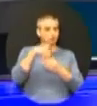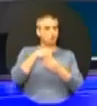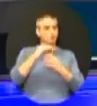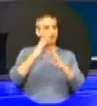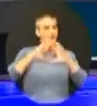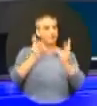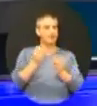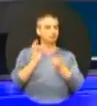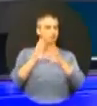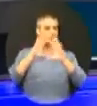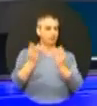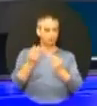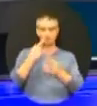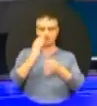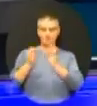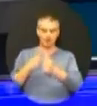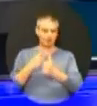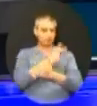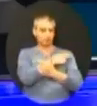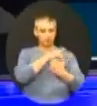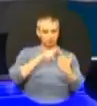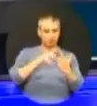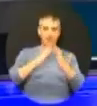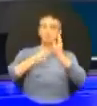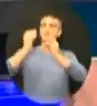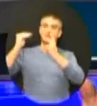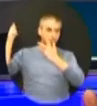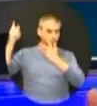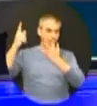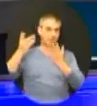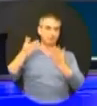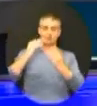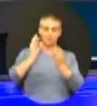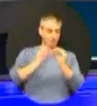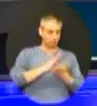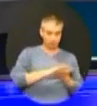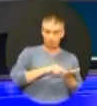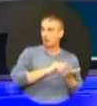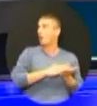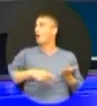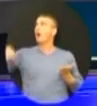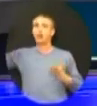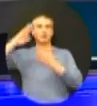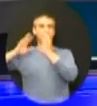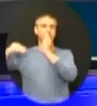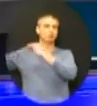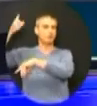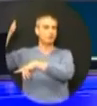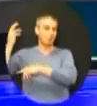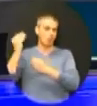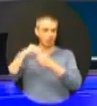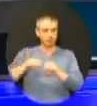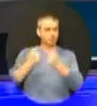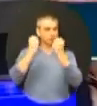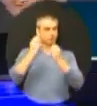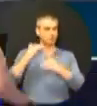המשפטית הכוללת שזה פרקליטות משטרה א בית משפט מבית משפט נמוך ועד בית משפט עליון זה עוד ערעור של